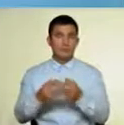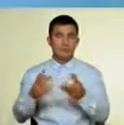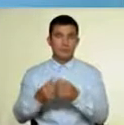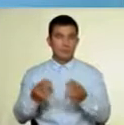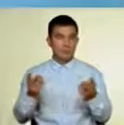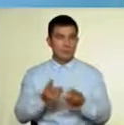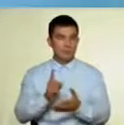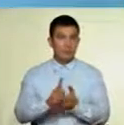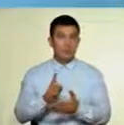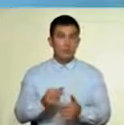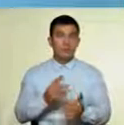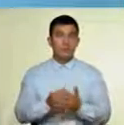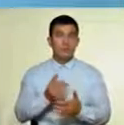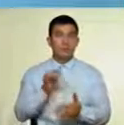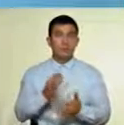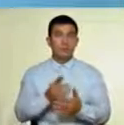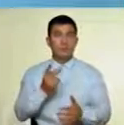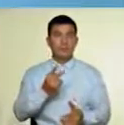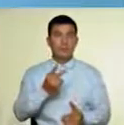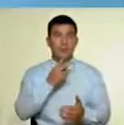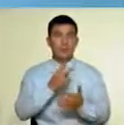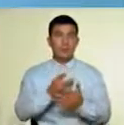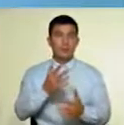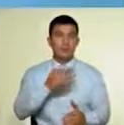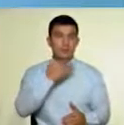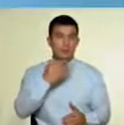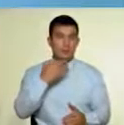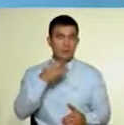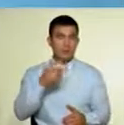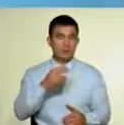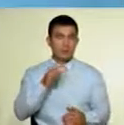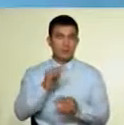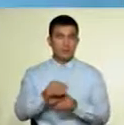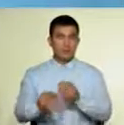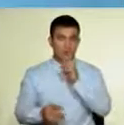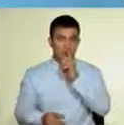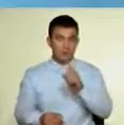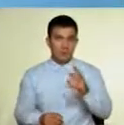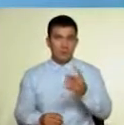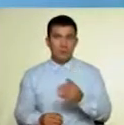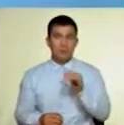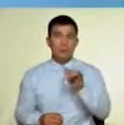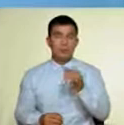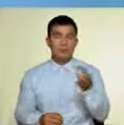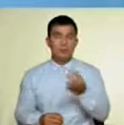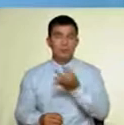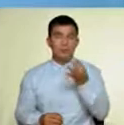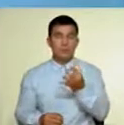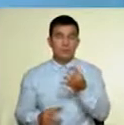kerak. Endi bizda ikkinchi misolimizni ko'p hadga kirita olmaymiz. Nima uchun? Chunki bu yerda hech qanday yig'indi